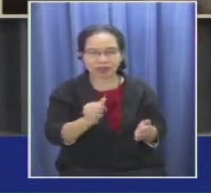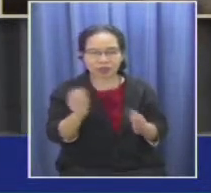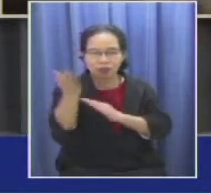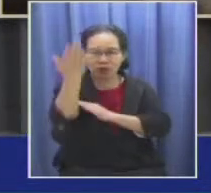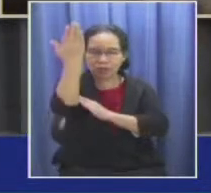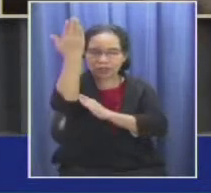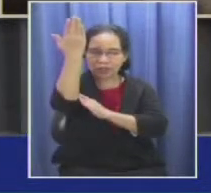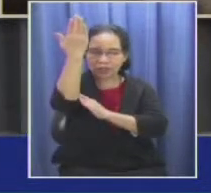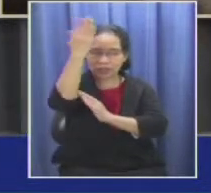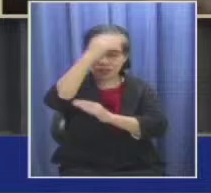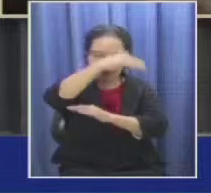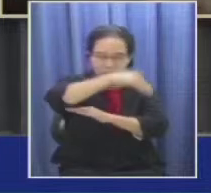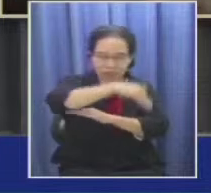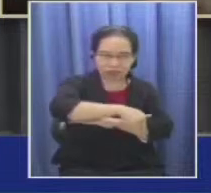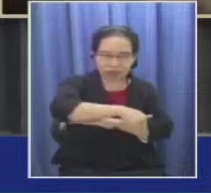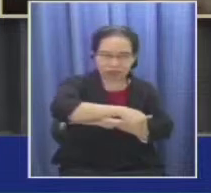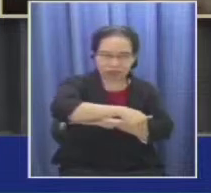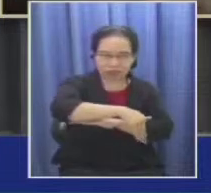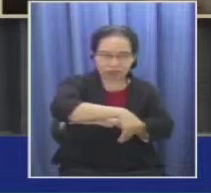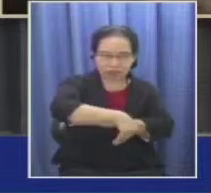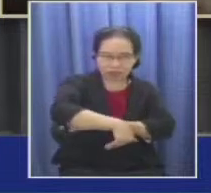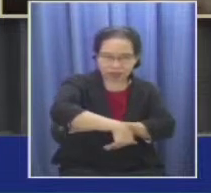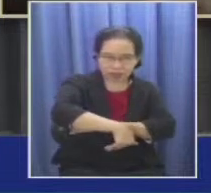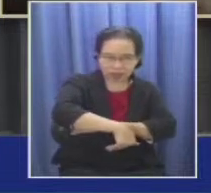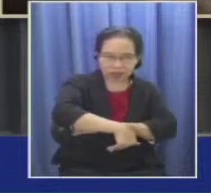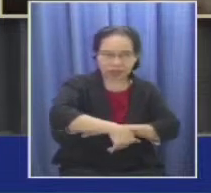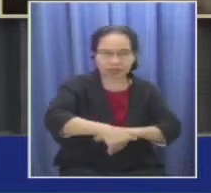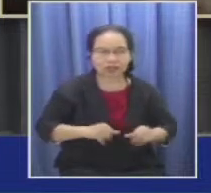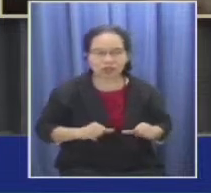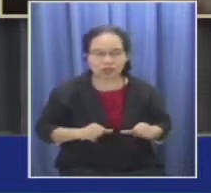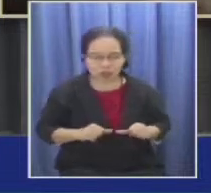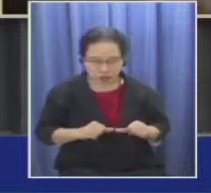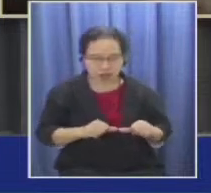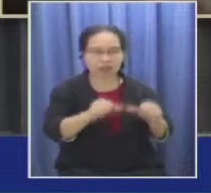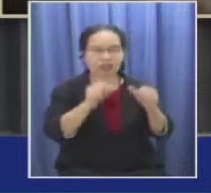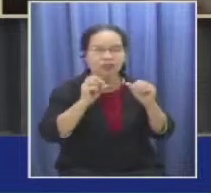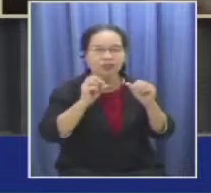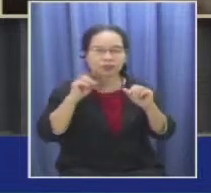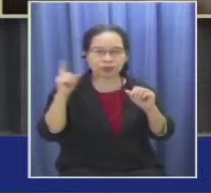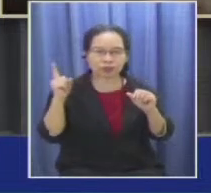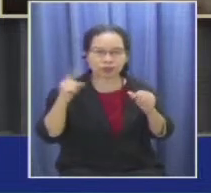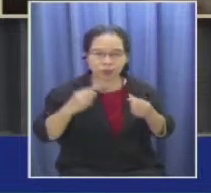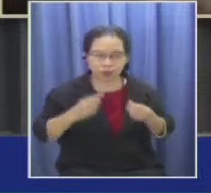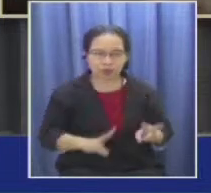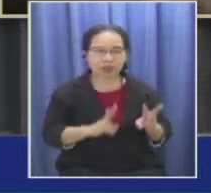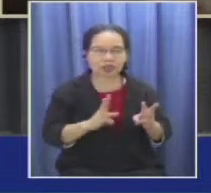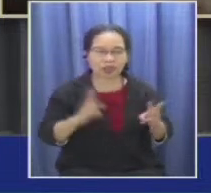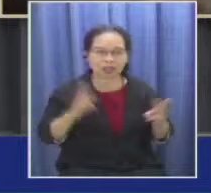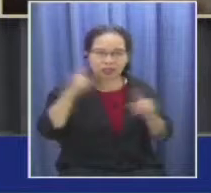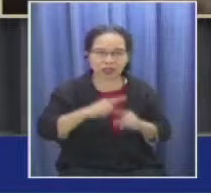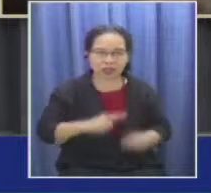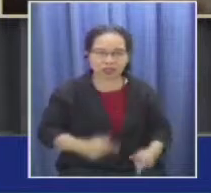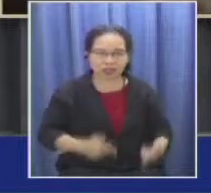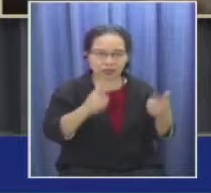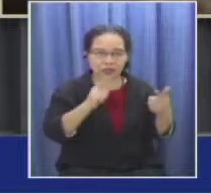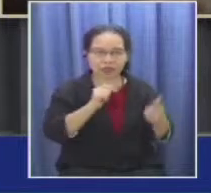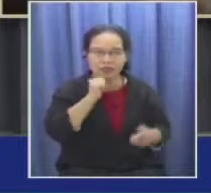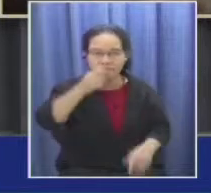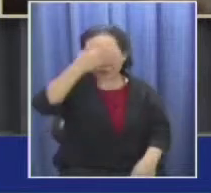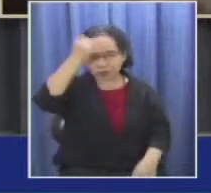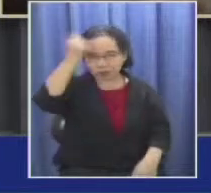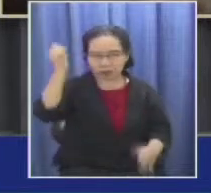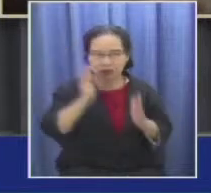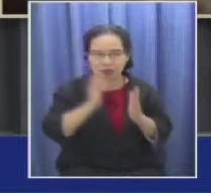ɛdo te mpaebɔ hɔ yi wobɛbɔ ne tɔfa ka de kodi ehia wo ka asɛm kopɔte a wopɛ